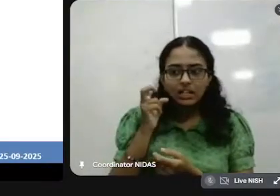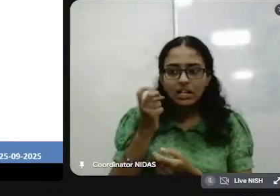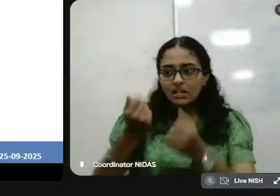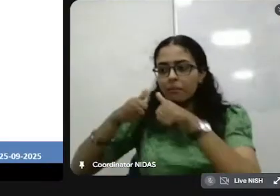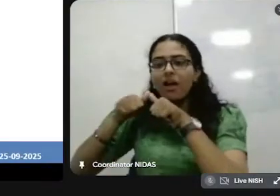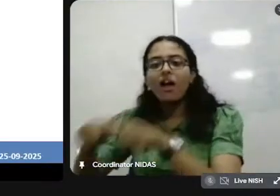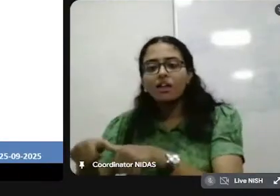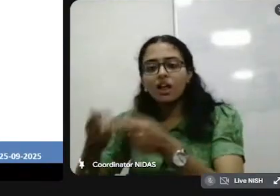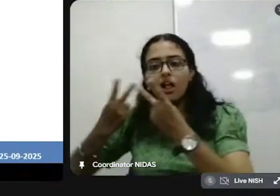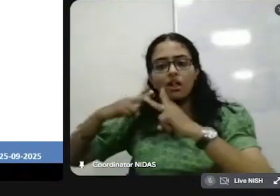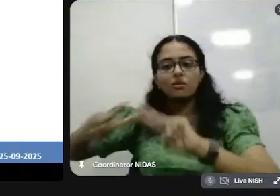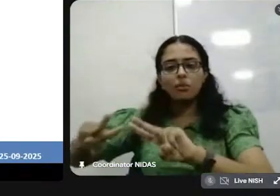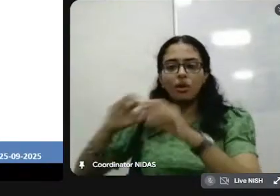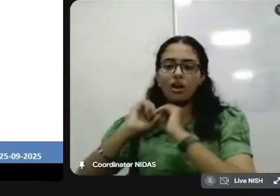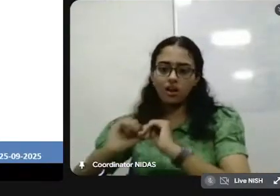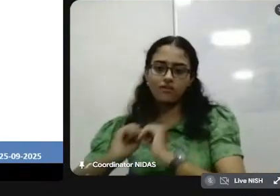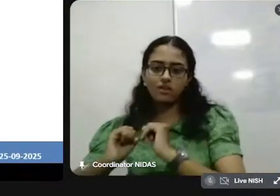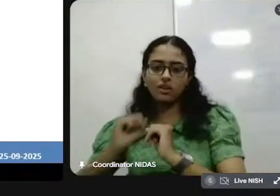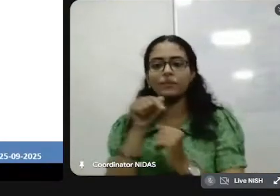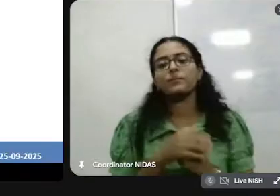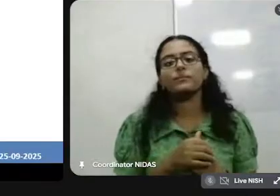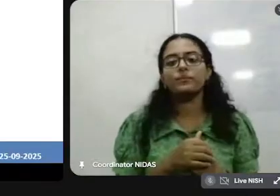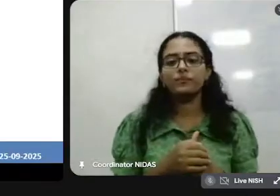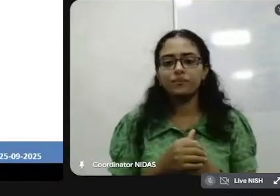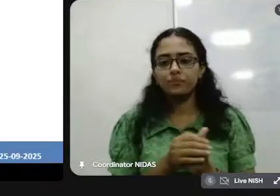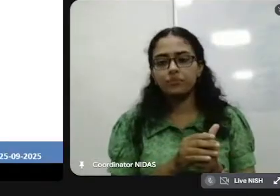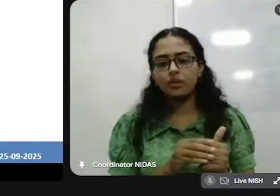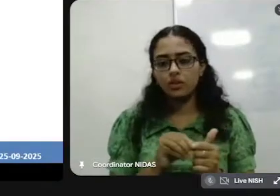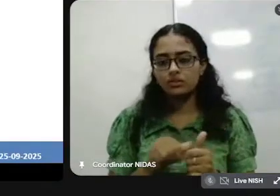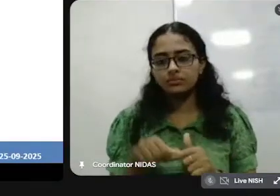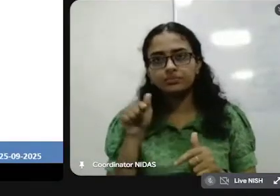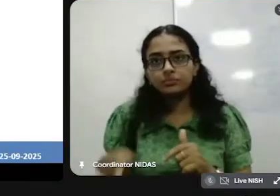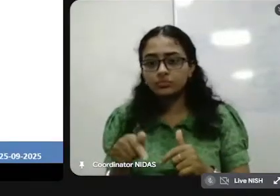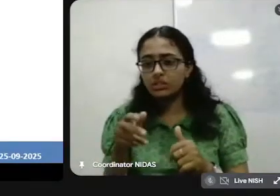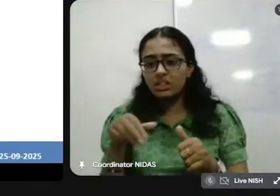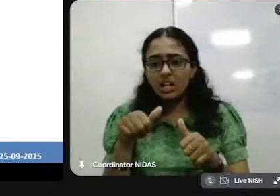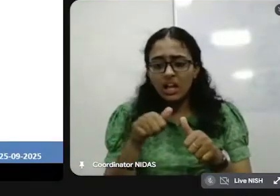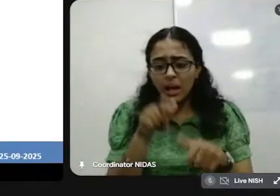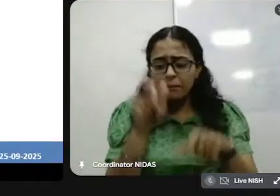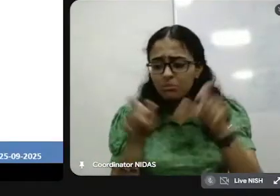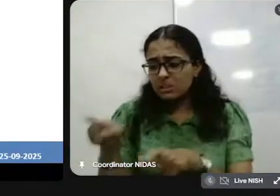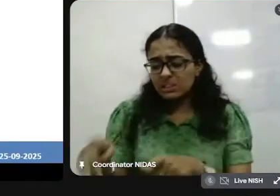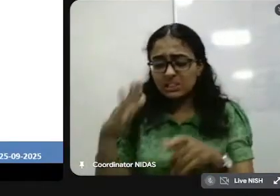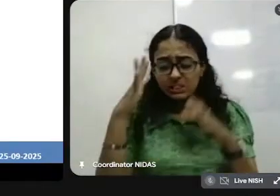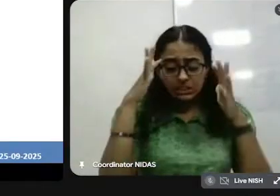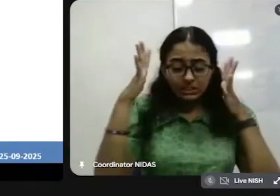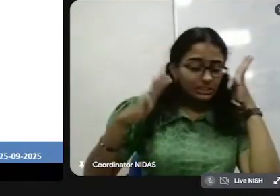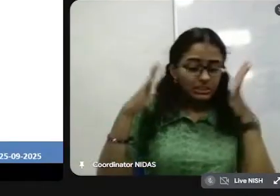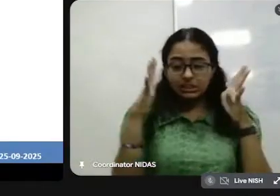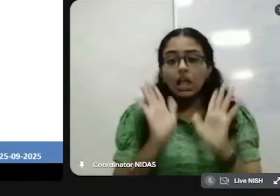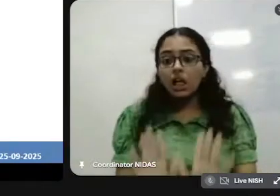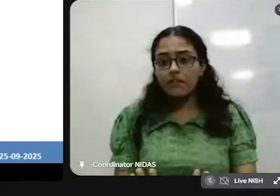കാണാൻ സാധ്യതയുണ്ട്. അപ്പോൾ ഭാഷാപരവും ആശയവിനിമയമായ പ്രശ്നങ്ങൾ വരുമ്പോഴും ആൾക്കാർ കുറച്ചുകൂടെ ഫ്രസ്ട്രേറ്റഡ് ആവാനുള്ള സാധ്യതയുണ്ട്.